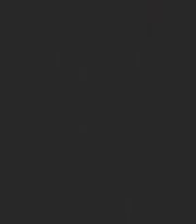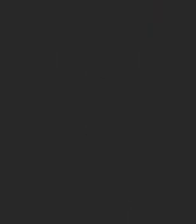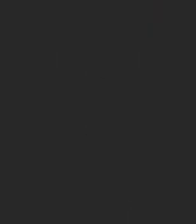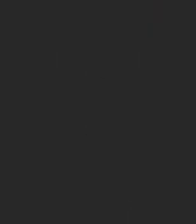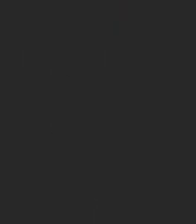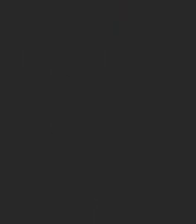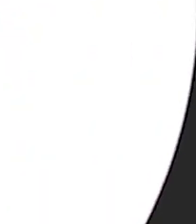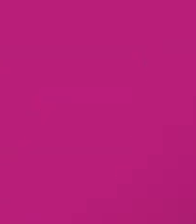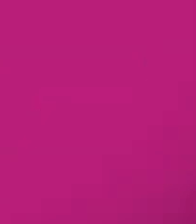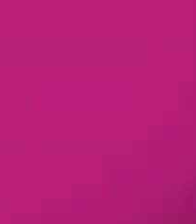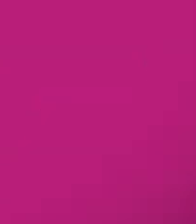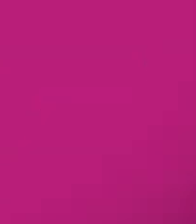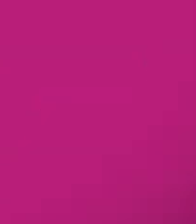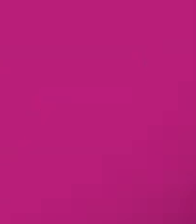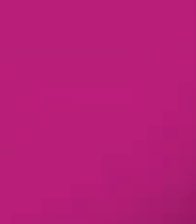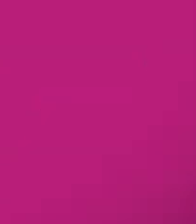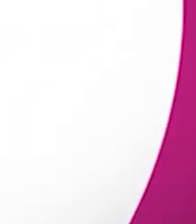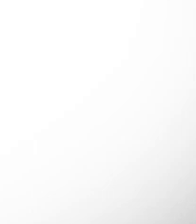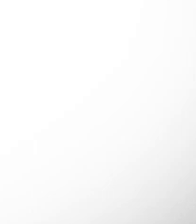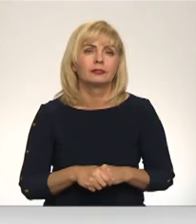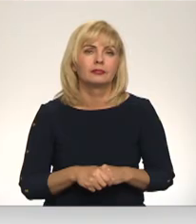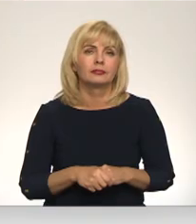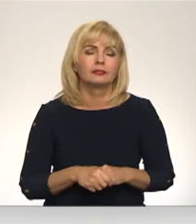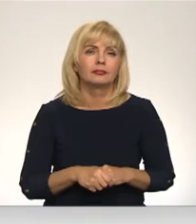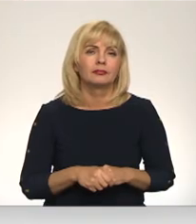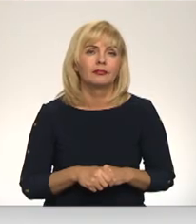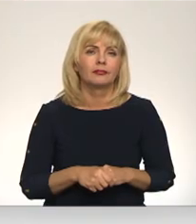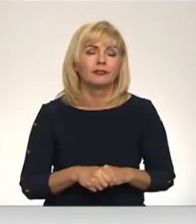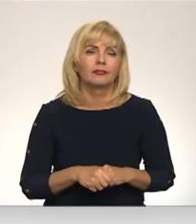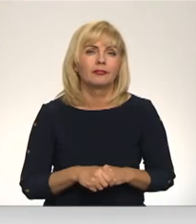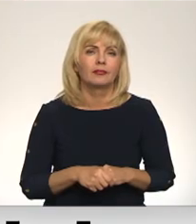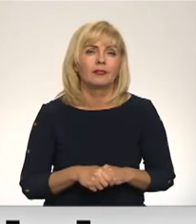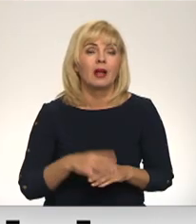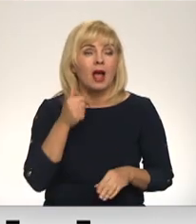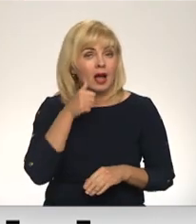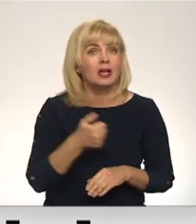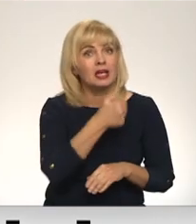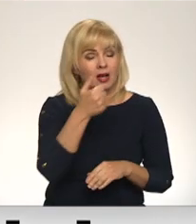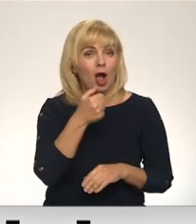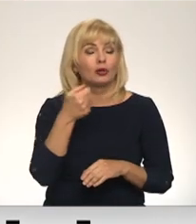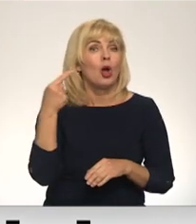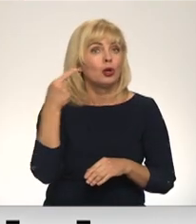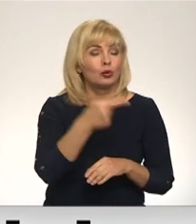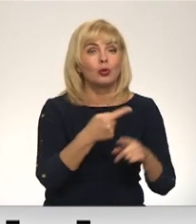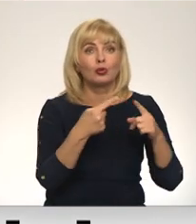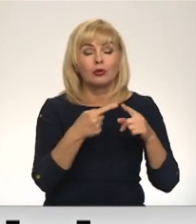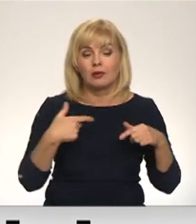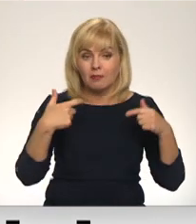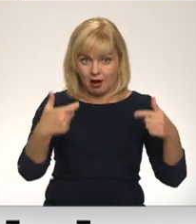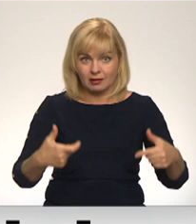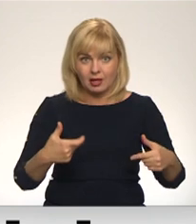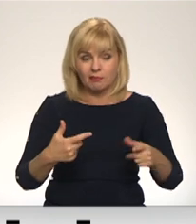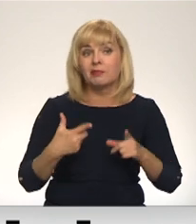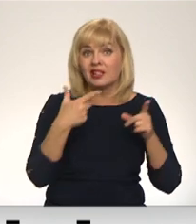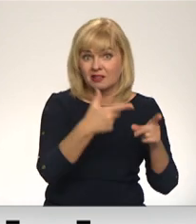Re, viss ēters ir te! Kamēr ik gadu tūkstošiem tonnu riepu tiek